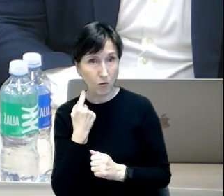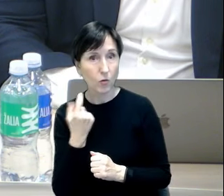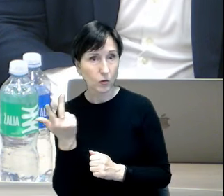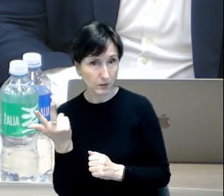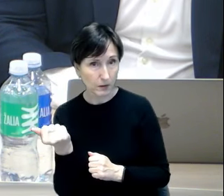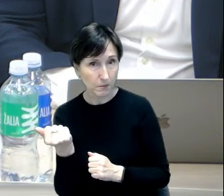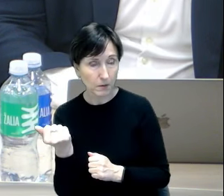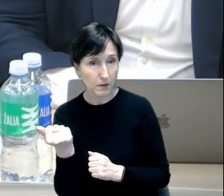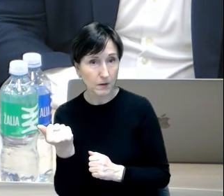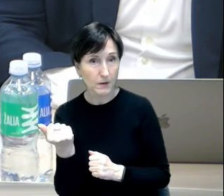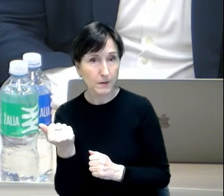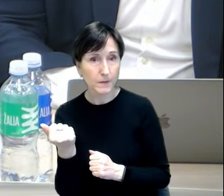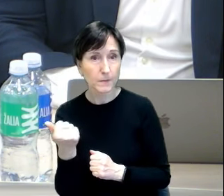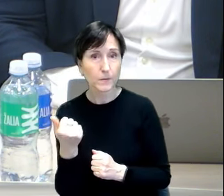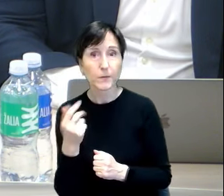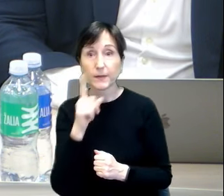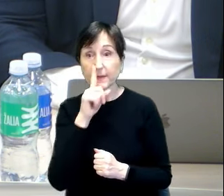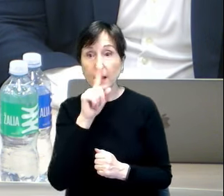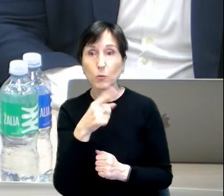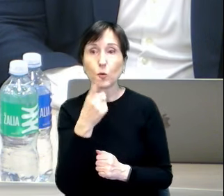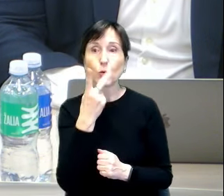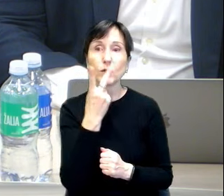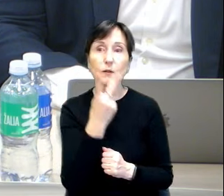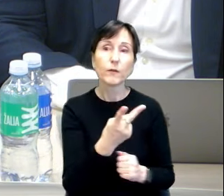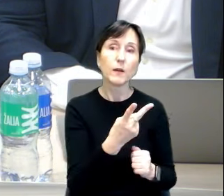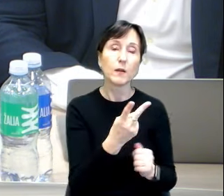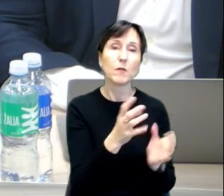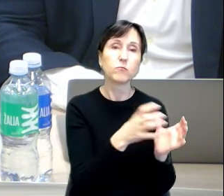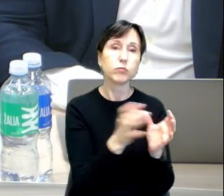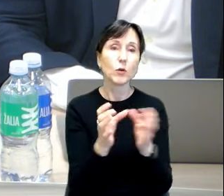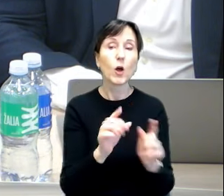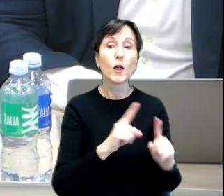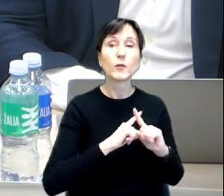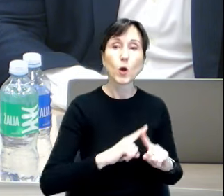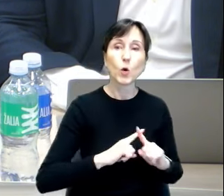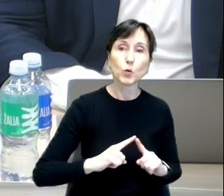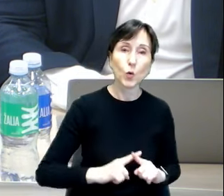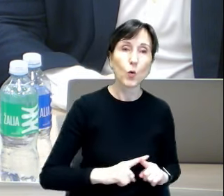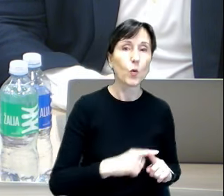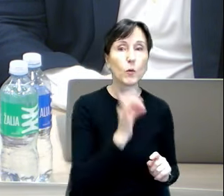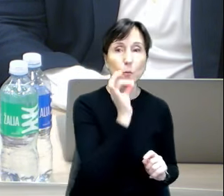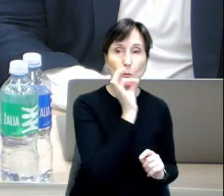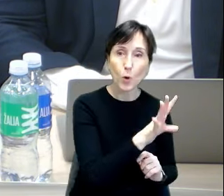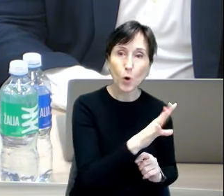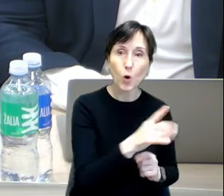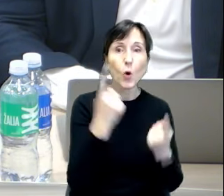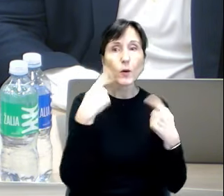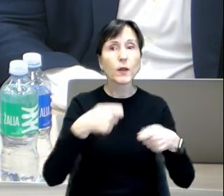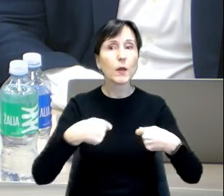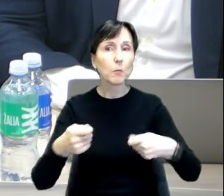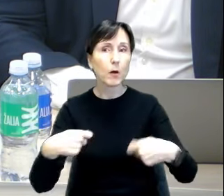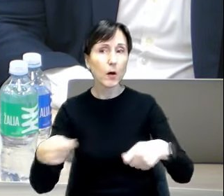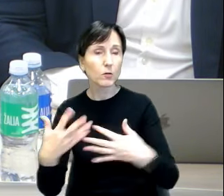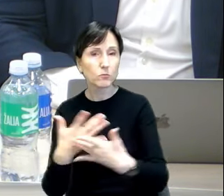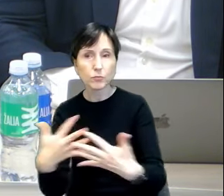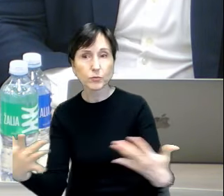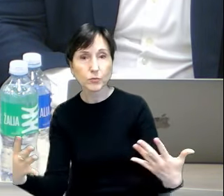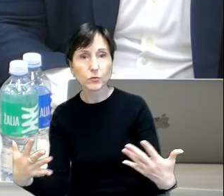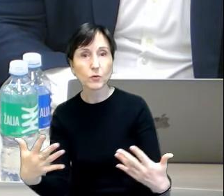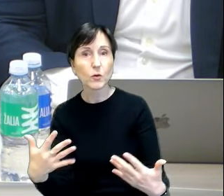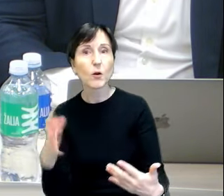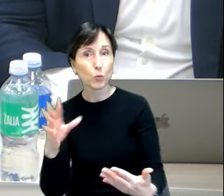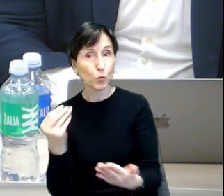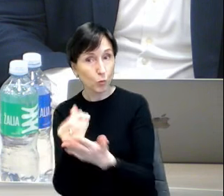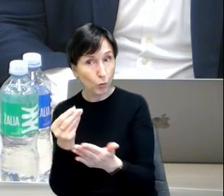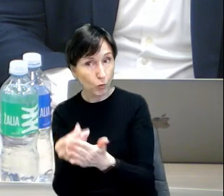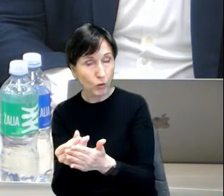nebus dvi kategorijos kad autodailė matai atleisti o kitų prekiaujantis gėrių mokės rinkliavą bus visi